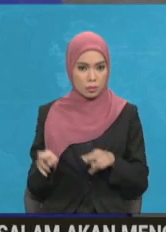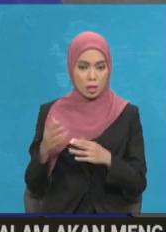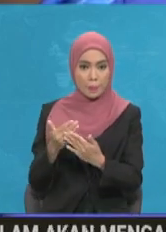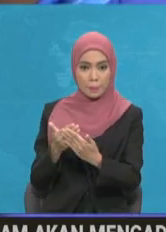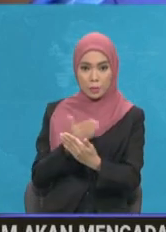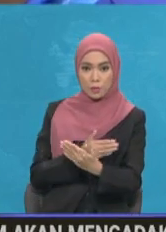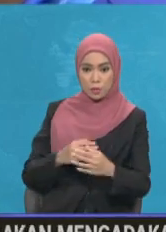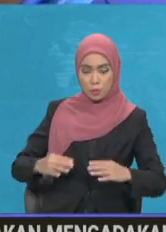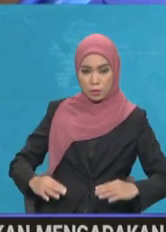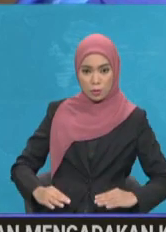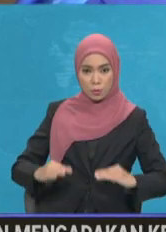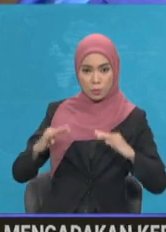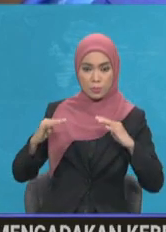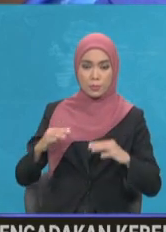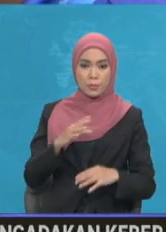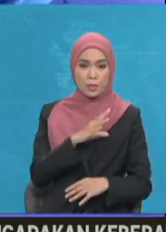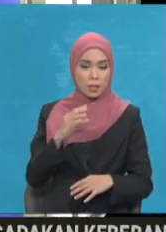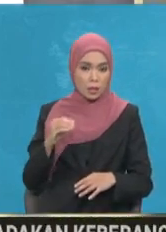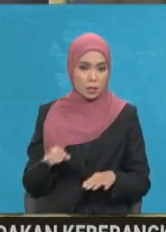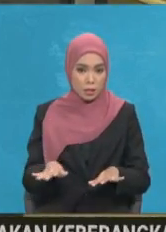banjir dan tanah subur